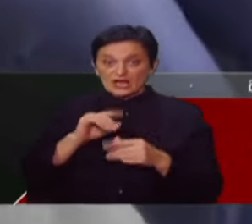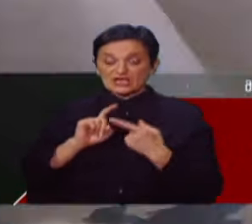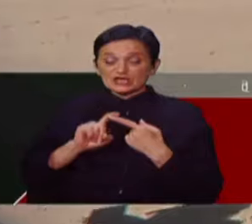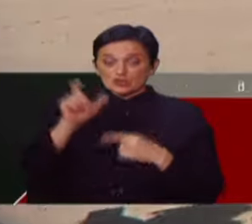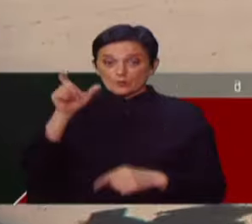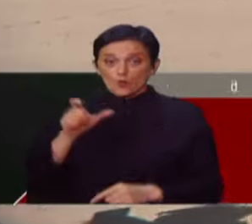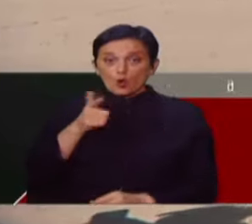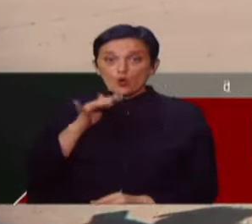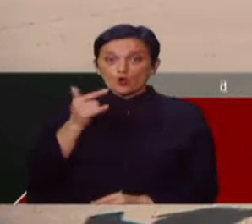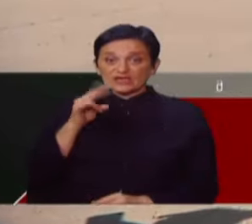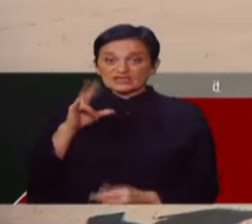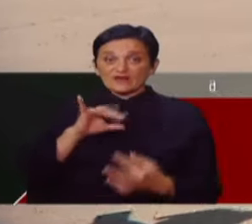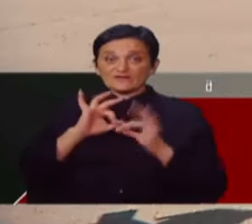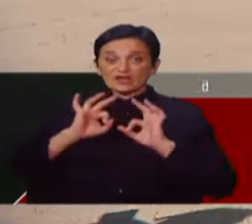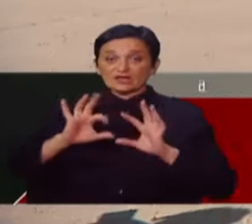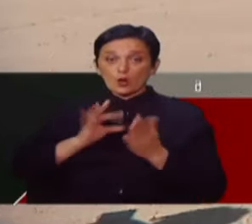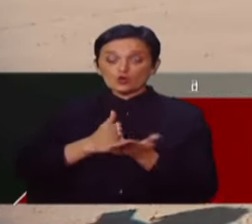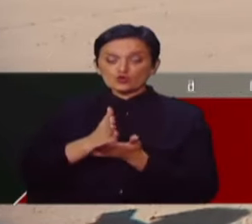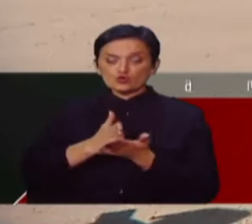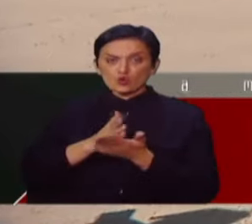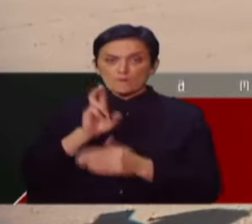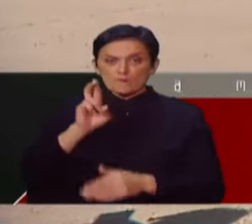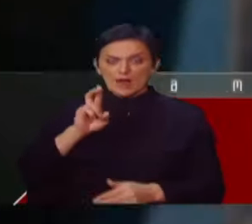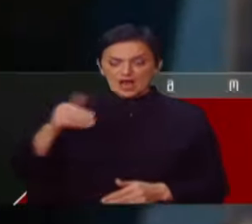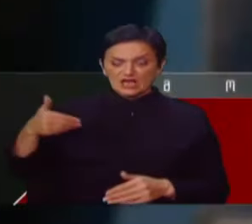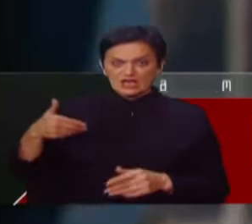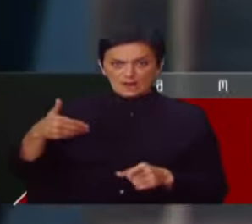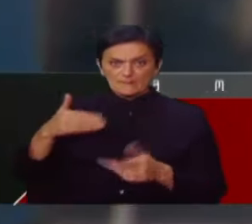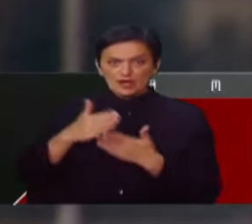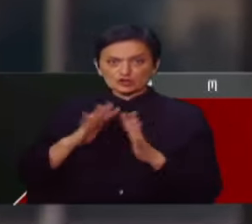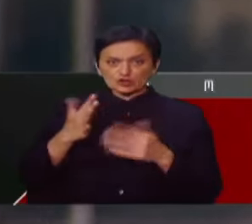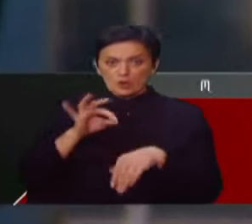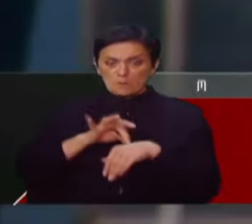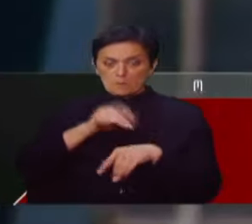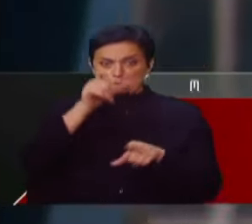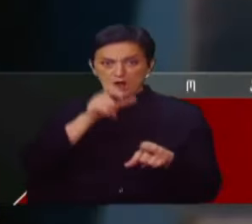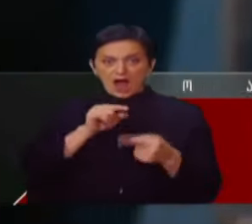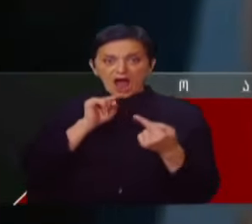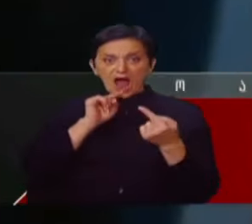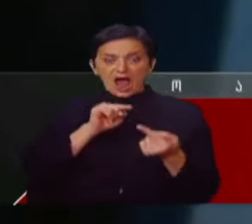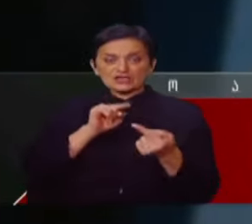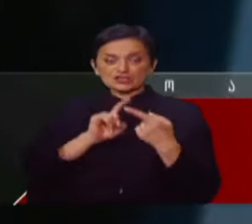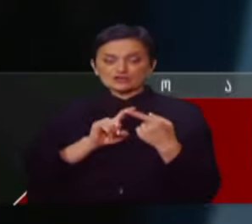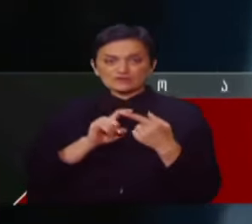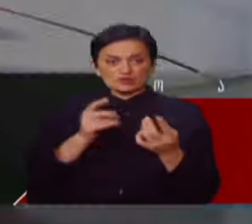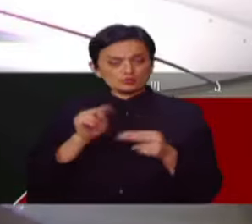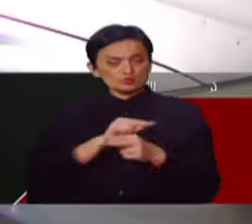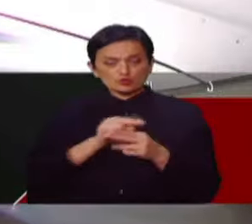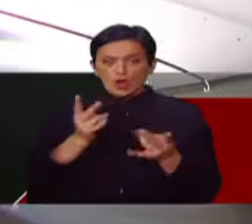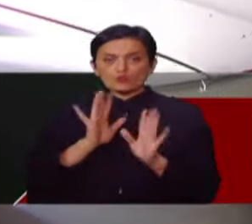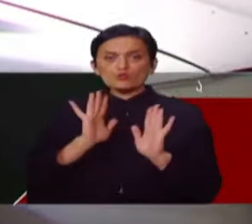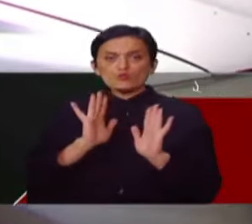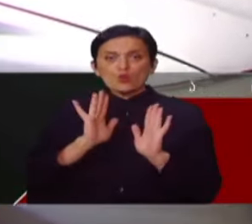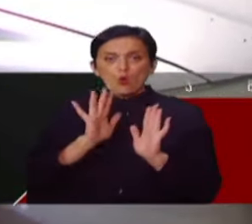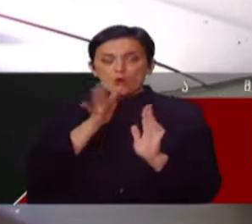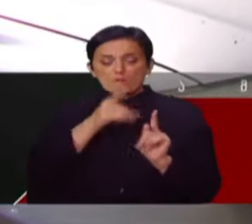ინფექციონისტმა ალექსანდრე გოგინავამ განმარტა, ქრონიკული B ჰეპატიტის დროს არის შემთხვევები, როდესაც პაციენტი ანტივირუსულ მკურნალობას არ საჭიროებს და მხოლოდ